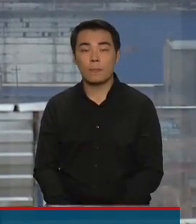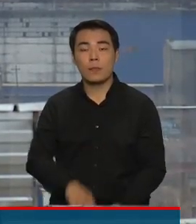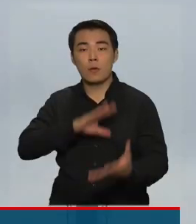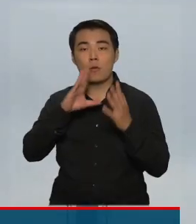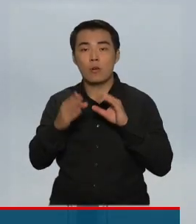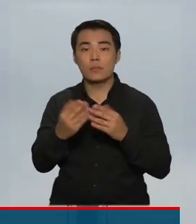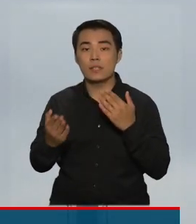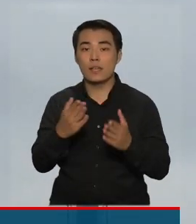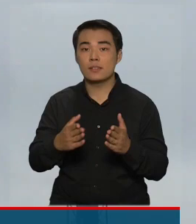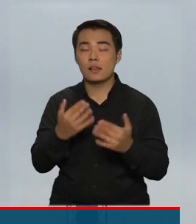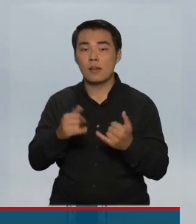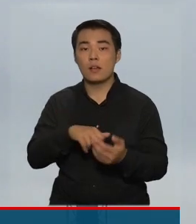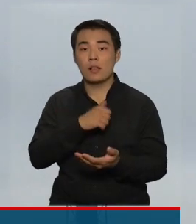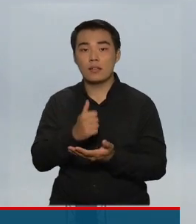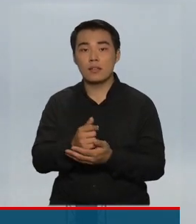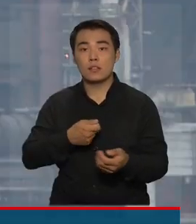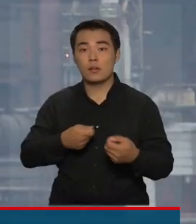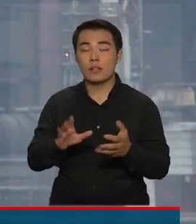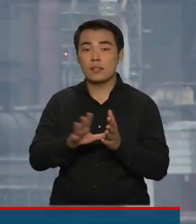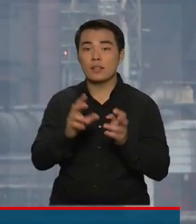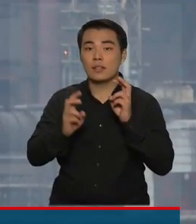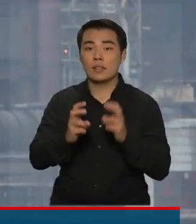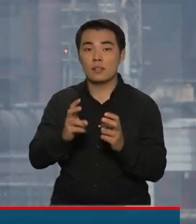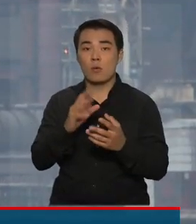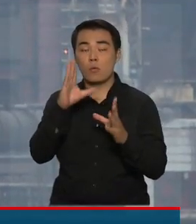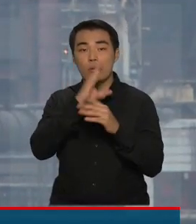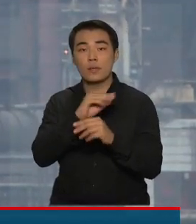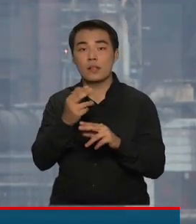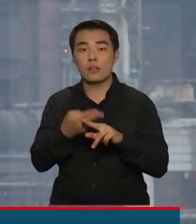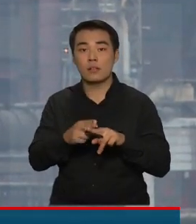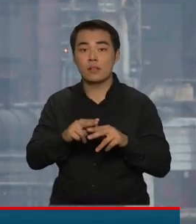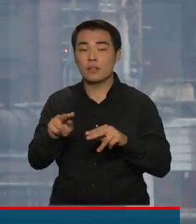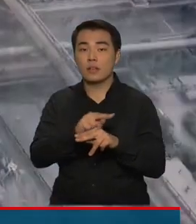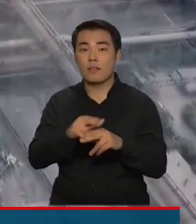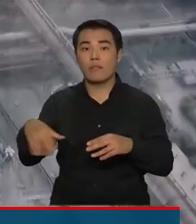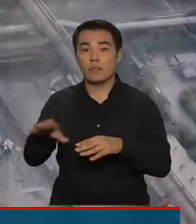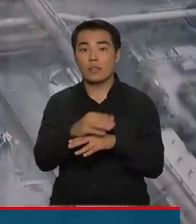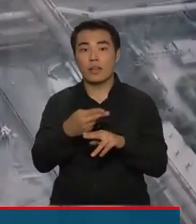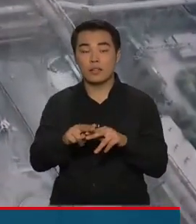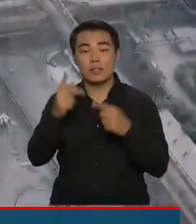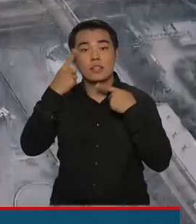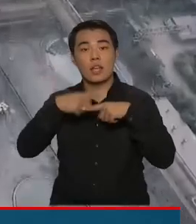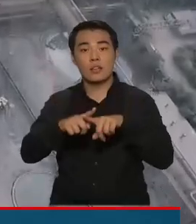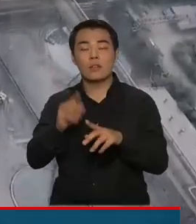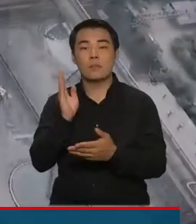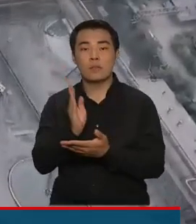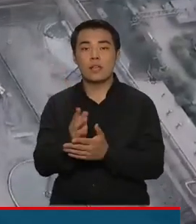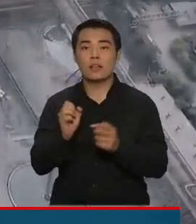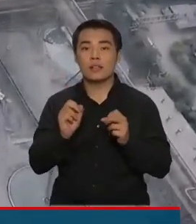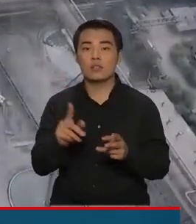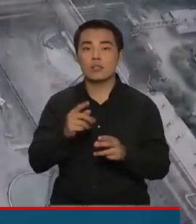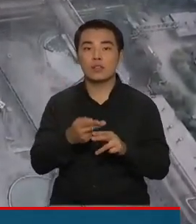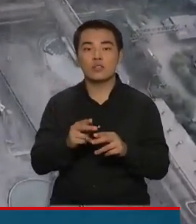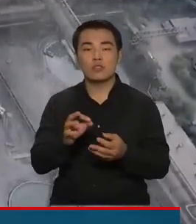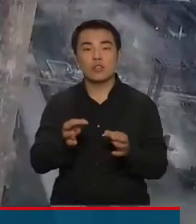Впрочем, даже если владельцы ТЭЦ успеют к началу отопительного сезона отремонтировать все оборудование, то есть риски, что им просто